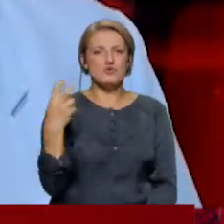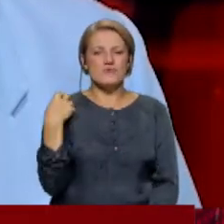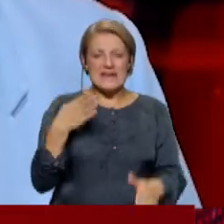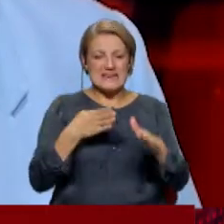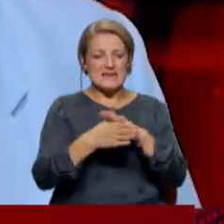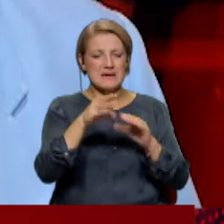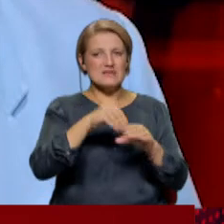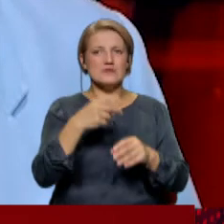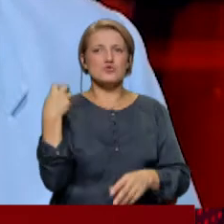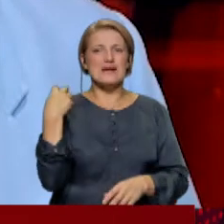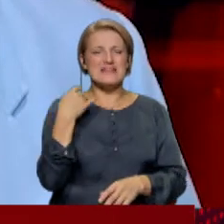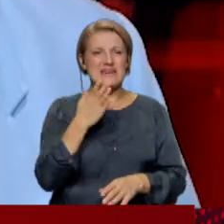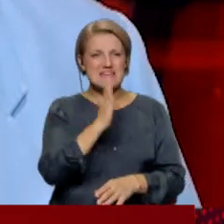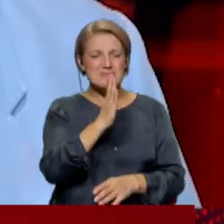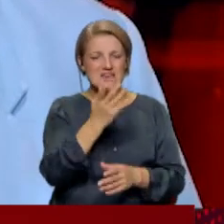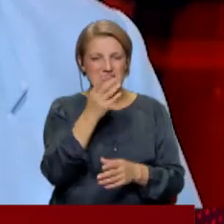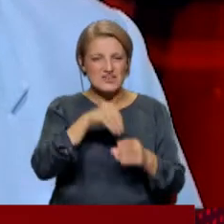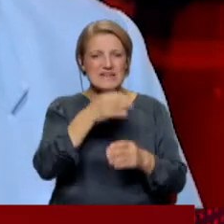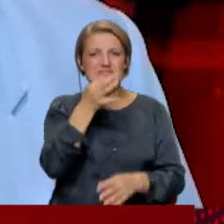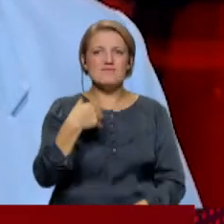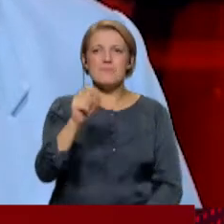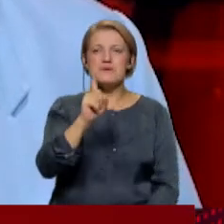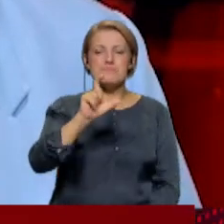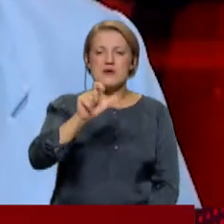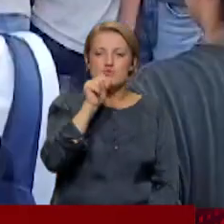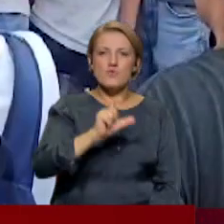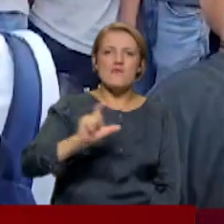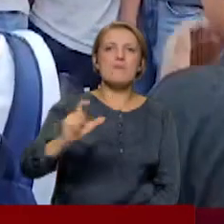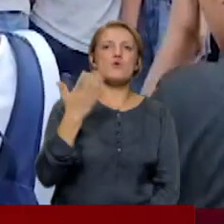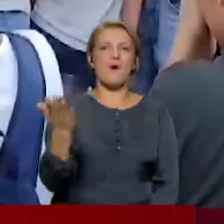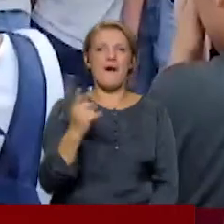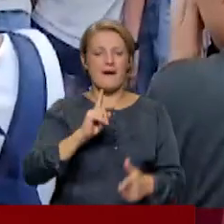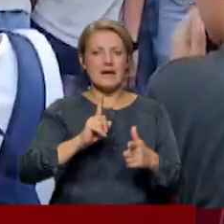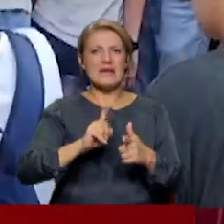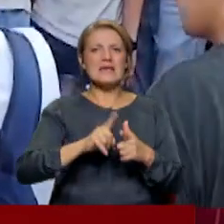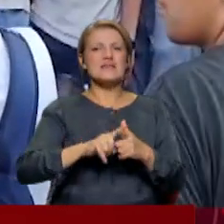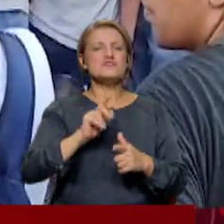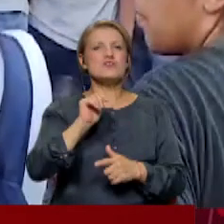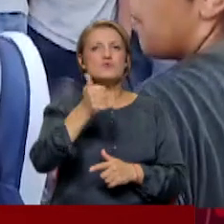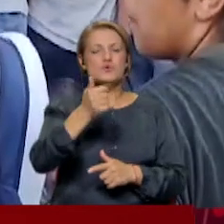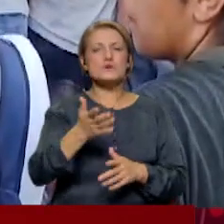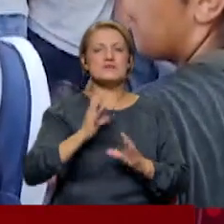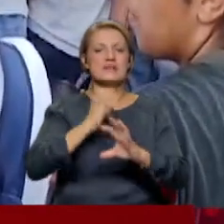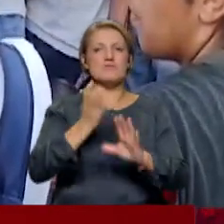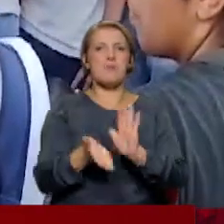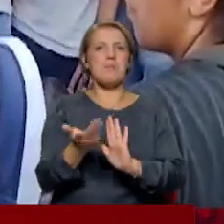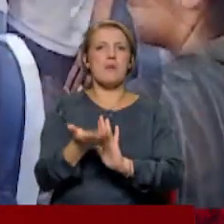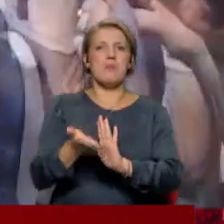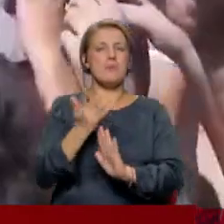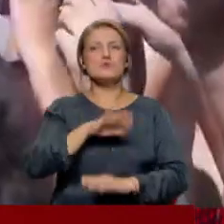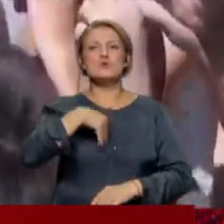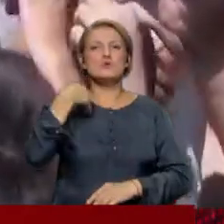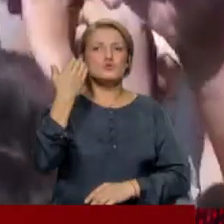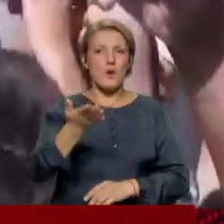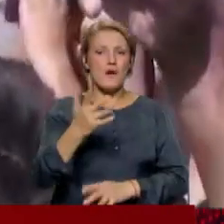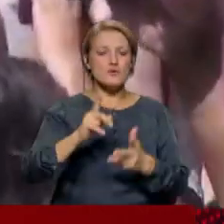için, lavaboya gitmek için bile işçilere izin vermiyorlar. Bir bardak su bile vermiyorlar. İkinci gün servisler kaldırıldı ve üçüncü günden itibaren